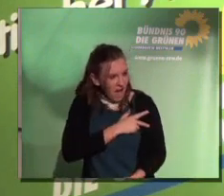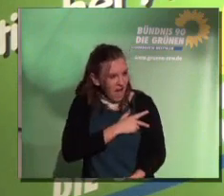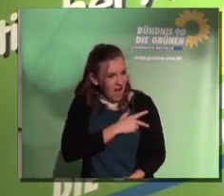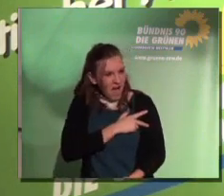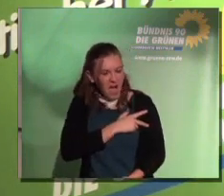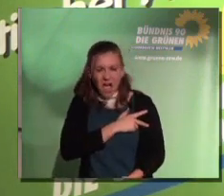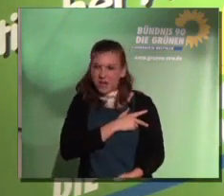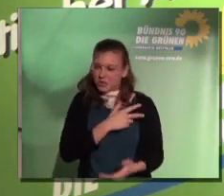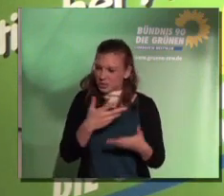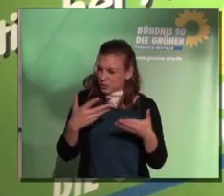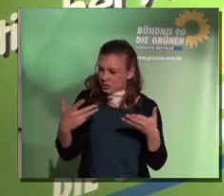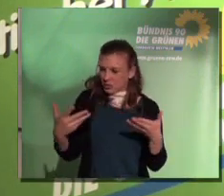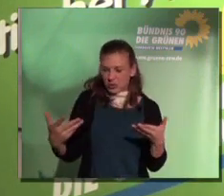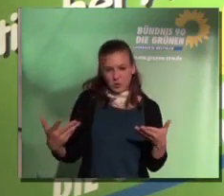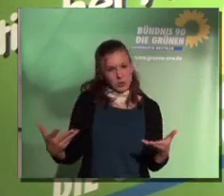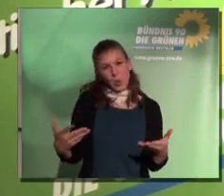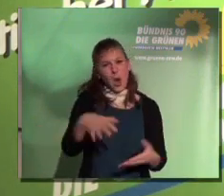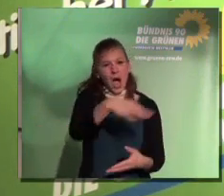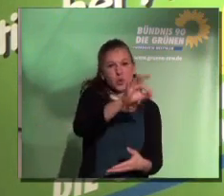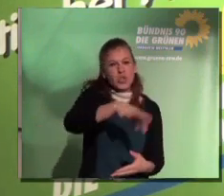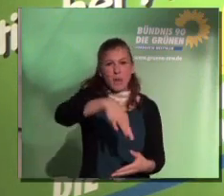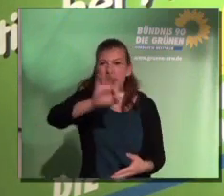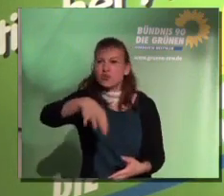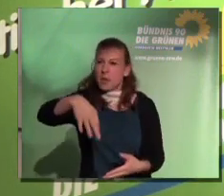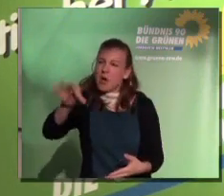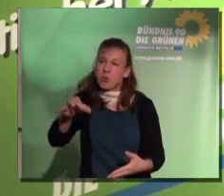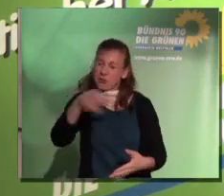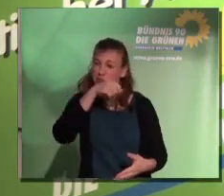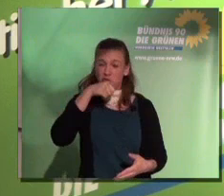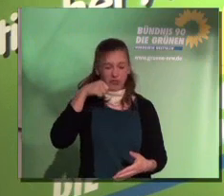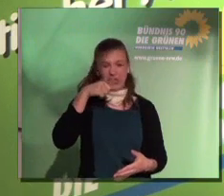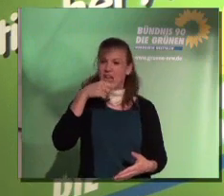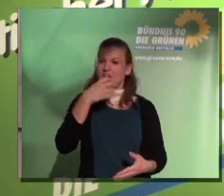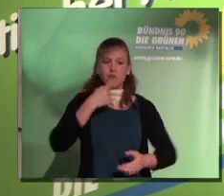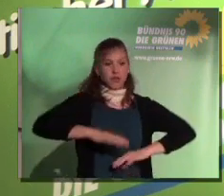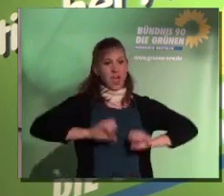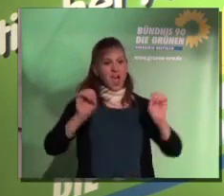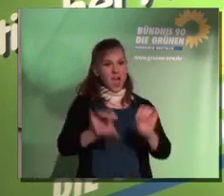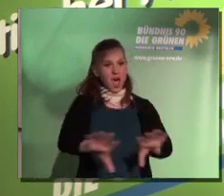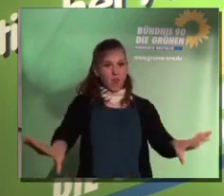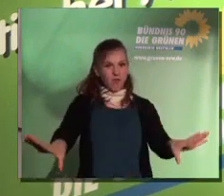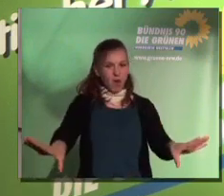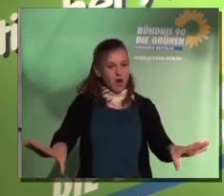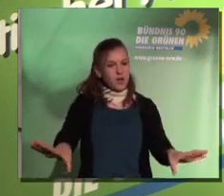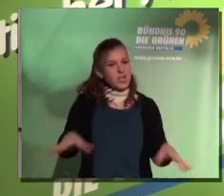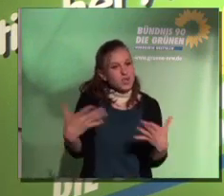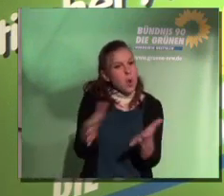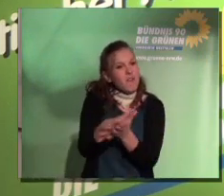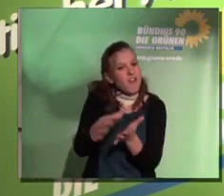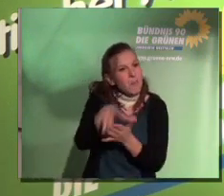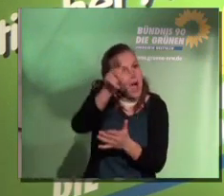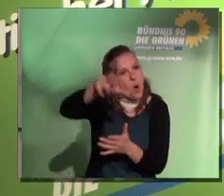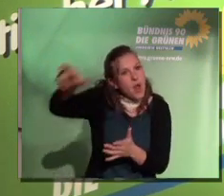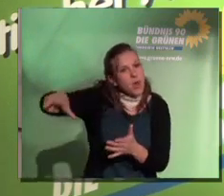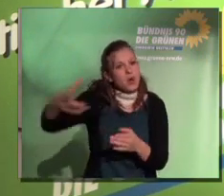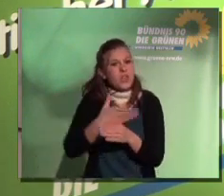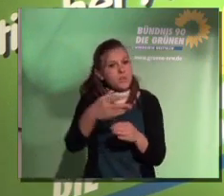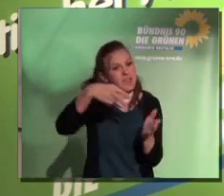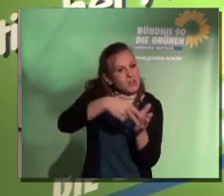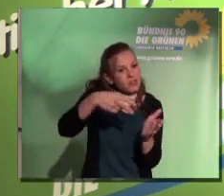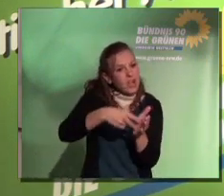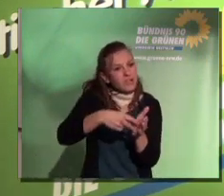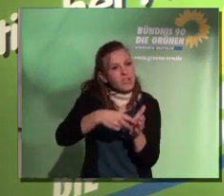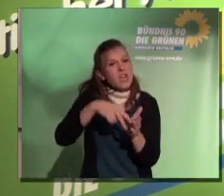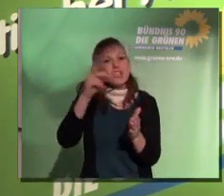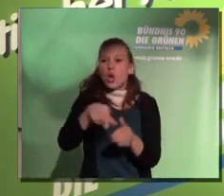Überbordende dieser Ausnahmen, das wollen wir endlich abstellen. Es kann nicht sein, dass Verbraucher und Mittelstand die